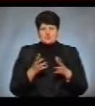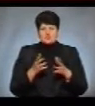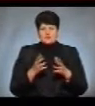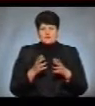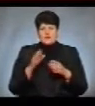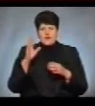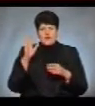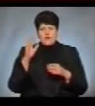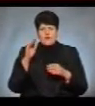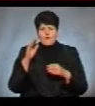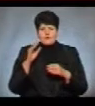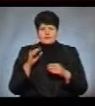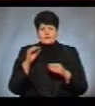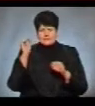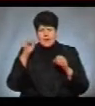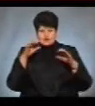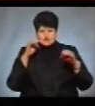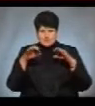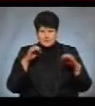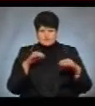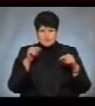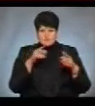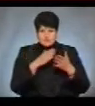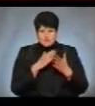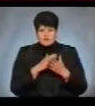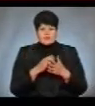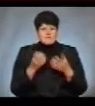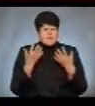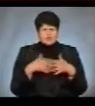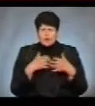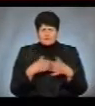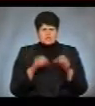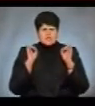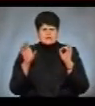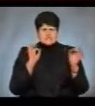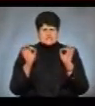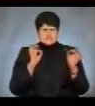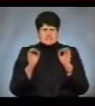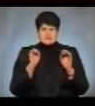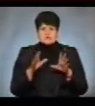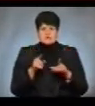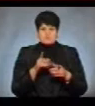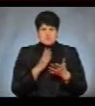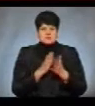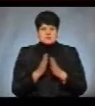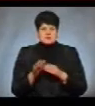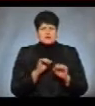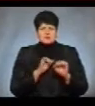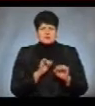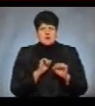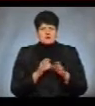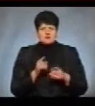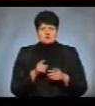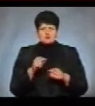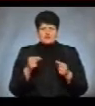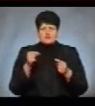датчики фотоелементів, вони досить дорогі, відповідно, там об'єкт обладнаний автоматичною пожежною сигналізацією, є система блискавку захисту, і що відповідає відповідно